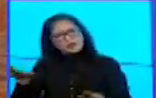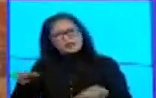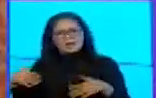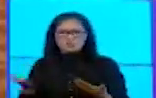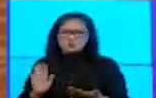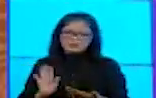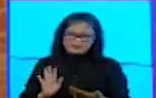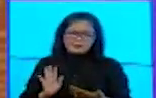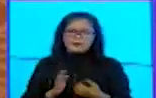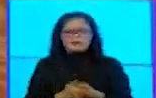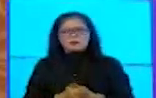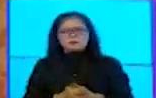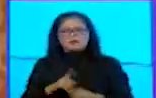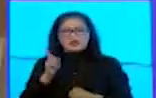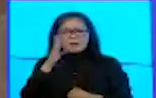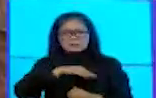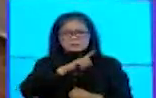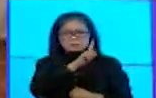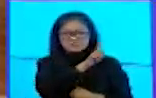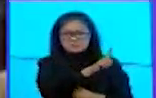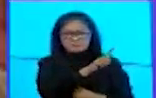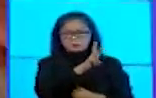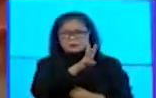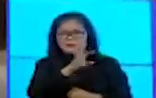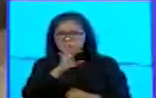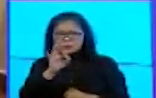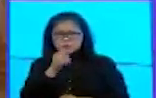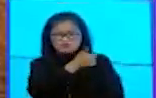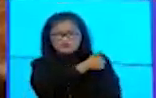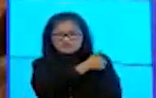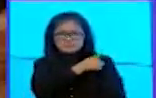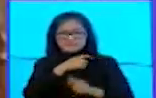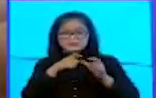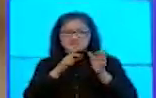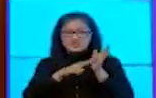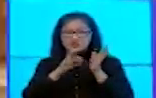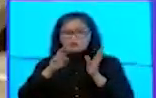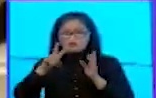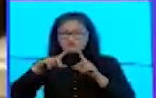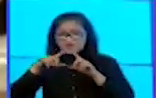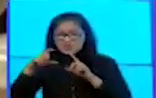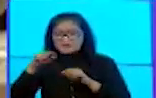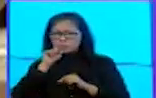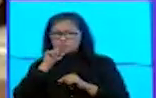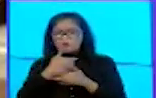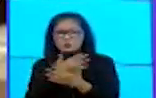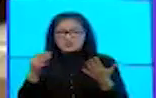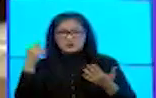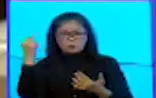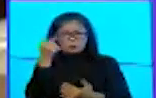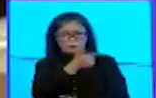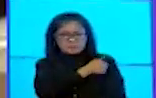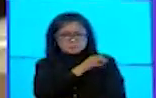Selain pasien kanker, sebanyak 1.300 dosis vaksin Sinovac juga disiapkan bagi masyarakat umum yang belum divaksinasi. Warga diminta